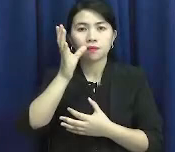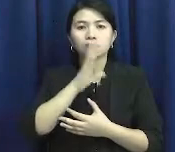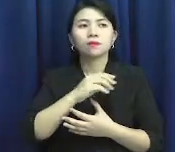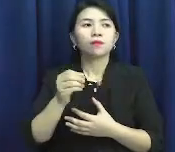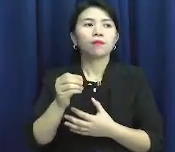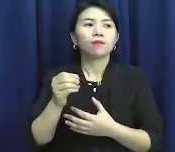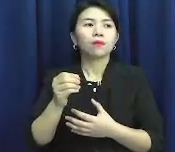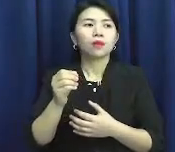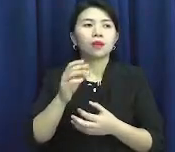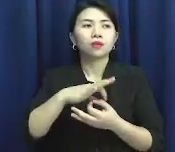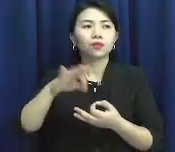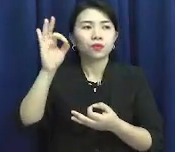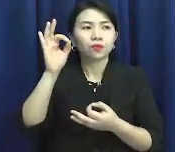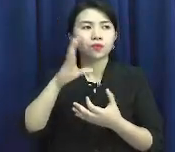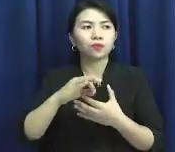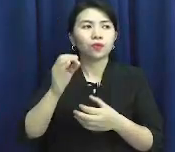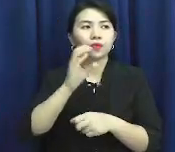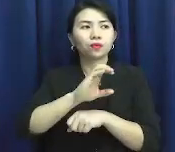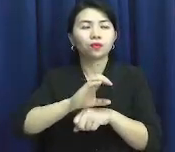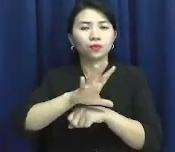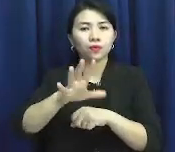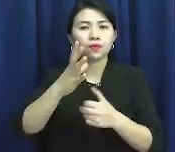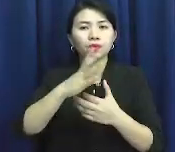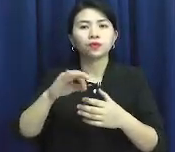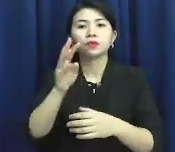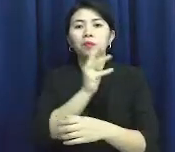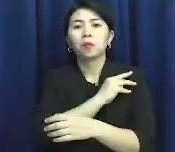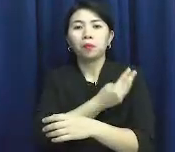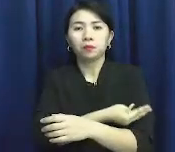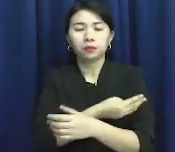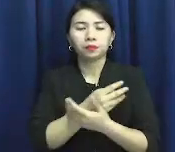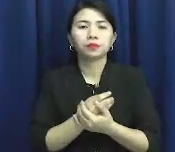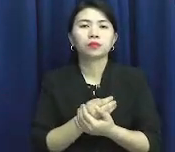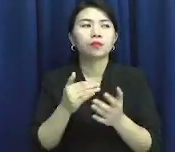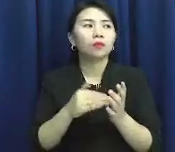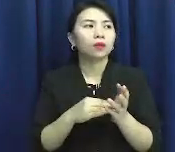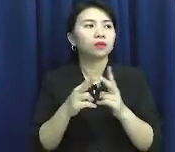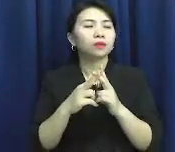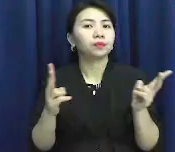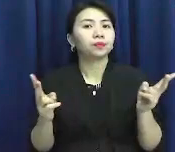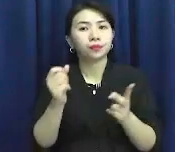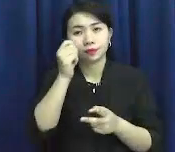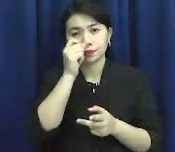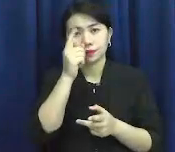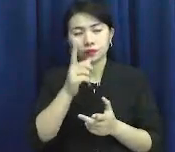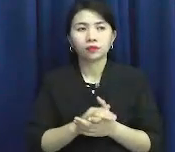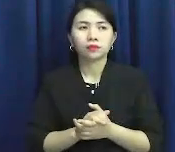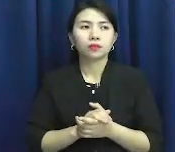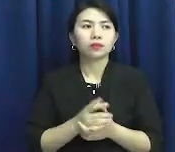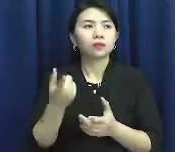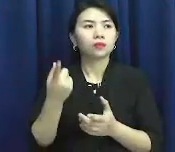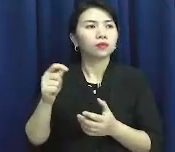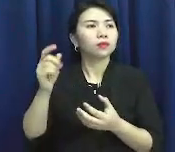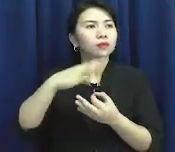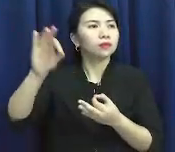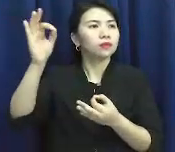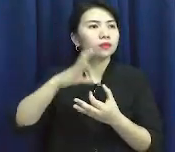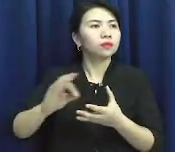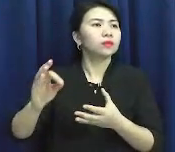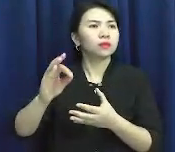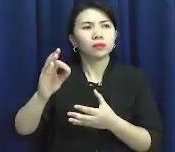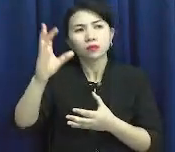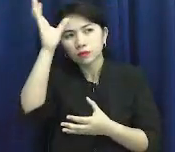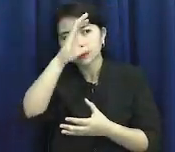of counsel and might. Maliwanag yan. Maliwanag na maliwanag ito. The Spirit of counsel and